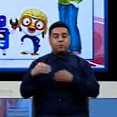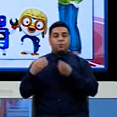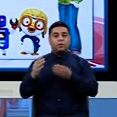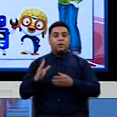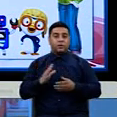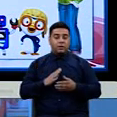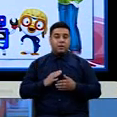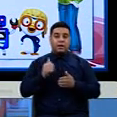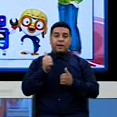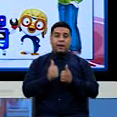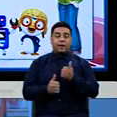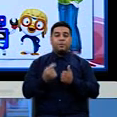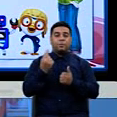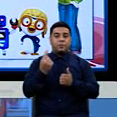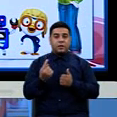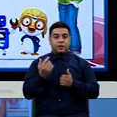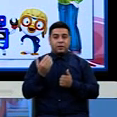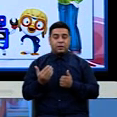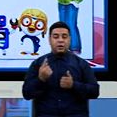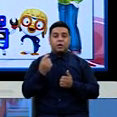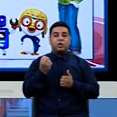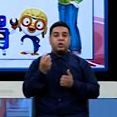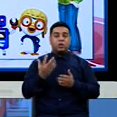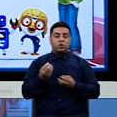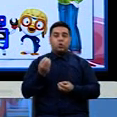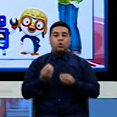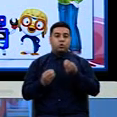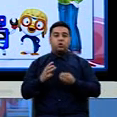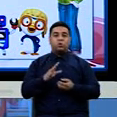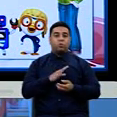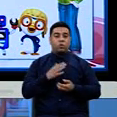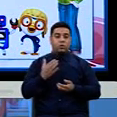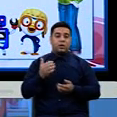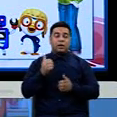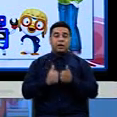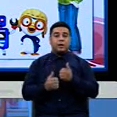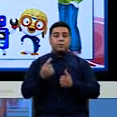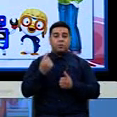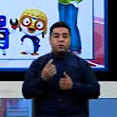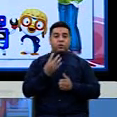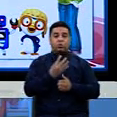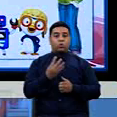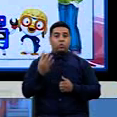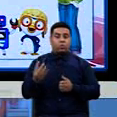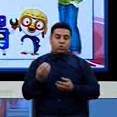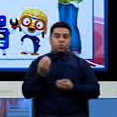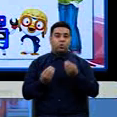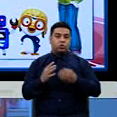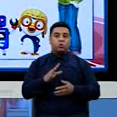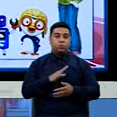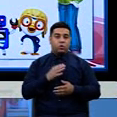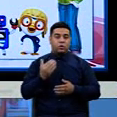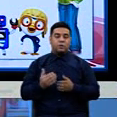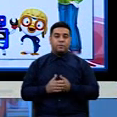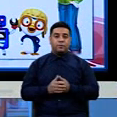tegdi. Har birida nechtada o'yinchoq bo'ldi? Har birida 4 tada o'yinchoq